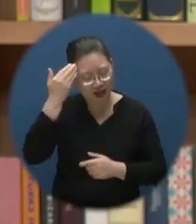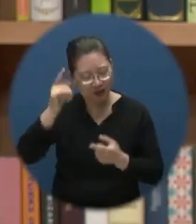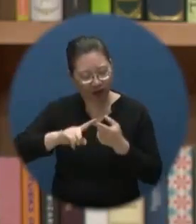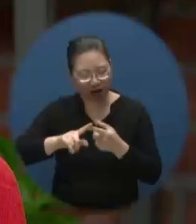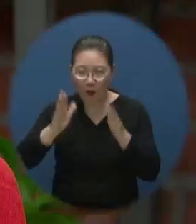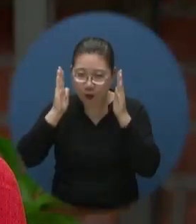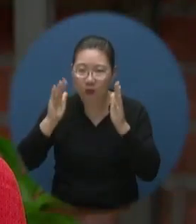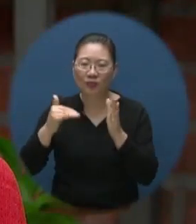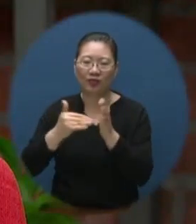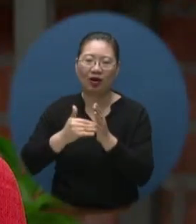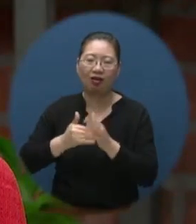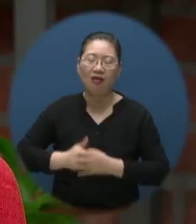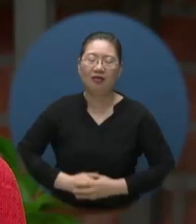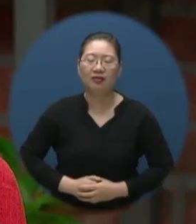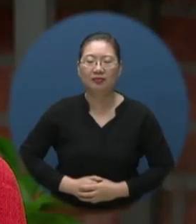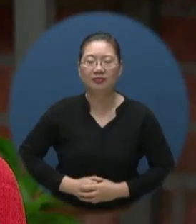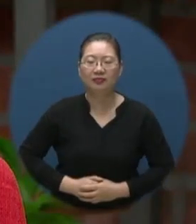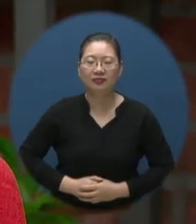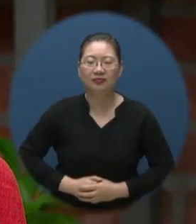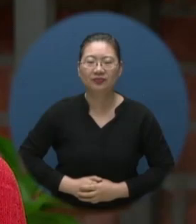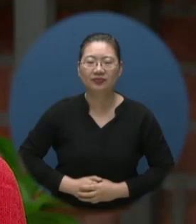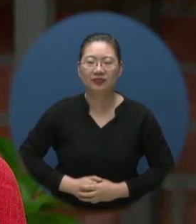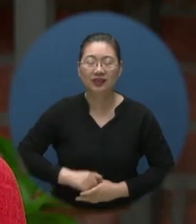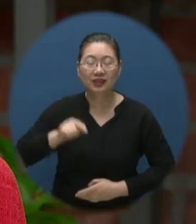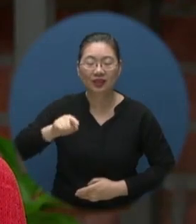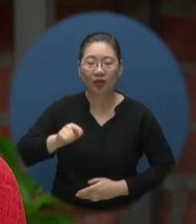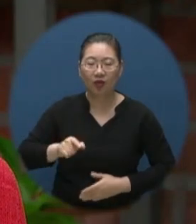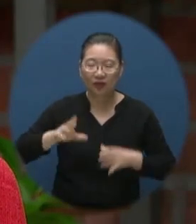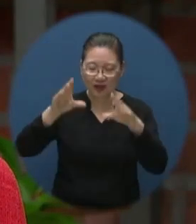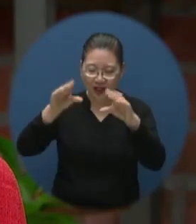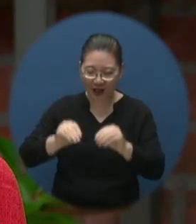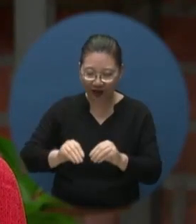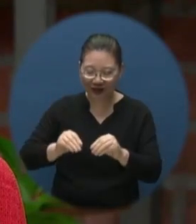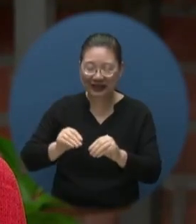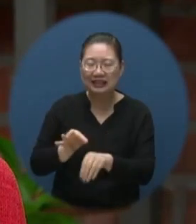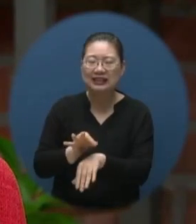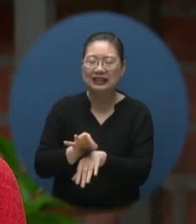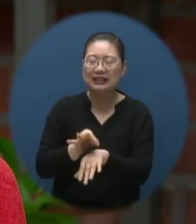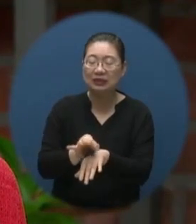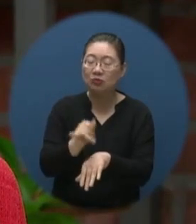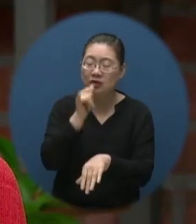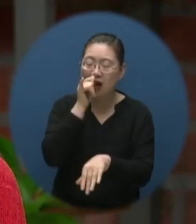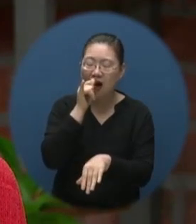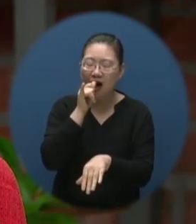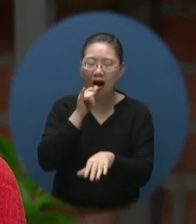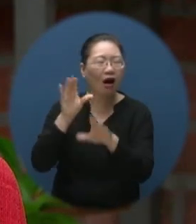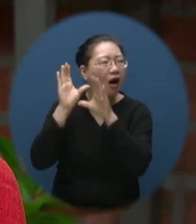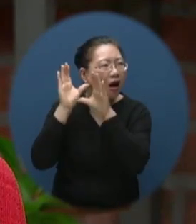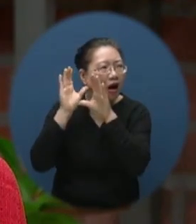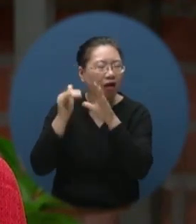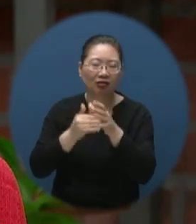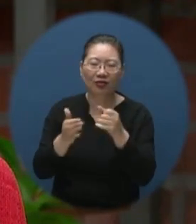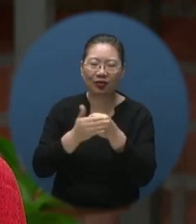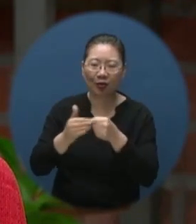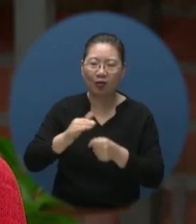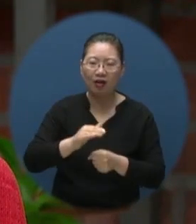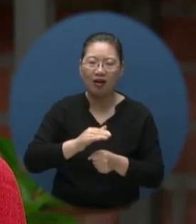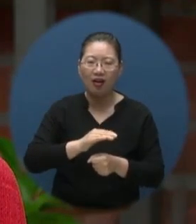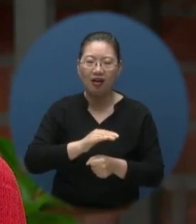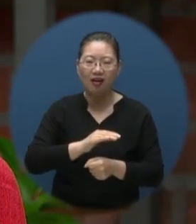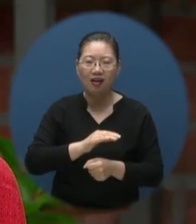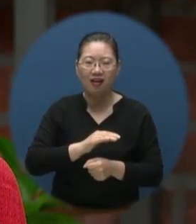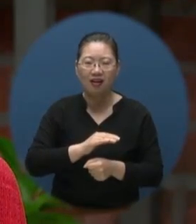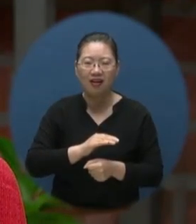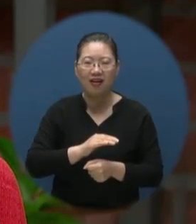공부를 했군요. 이런 거를 낳을 수 있는 침이라는 것도 있다더라. 그래야지 이름까지